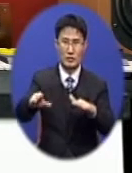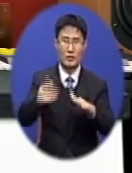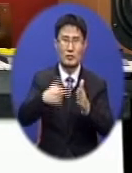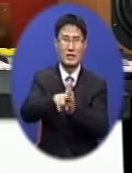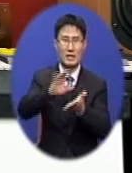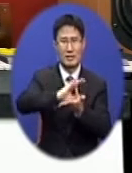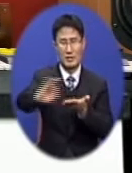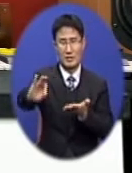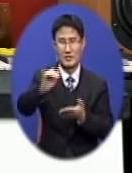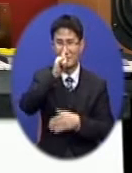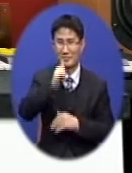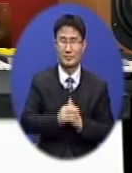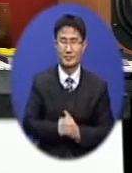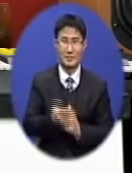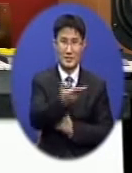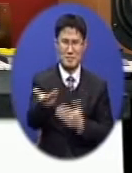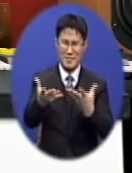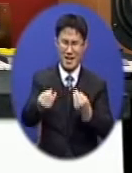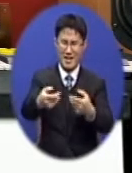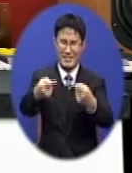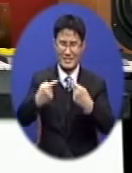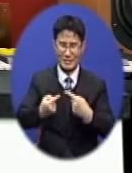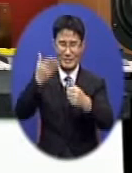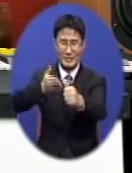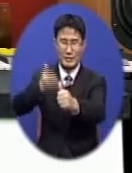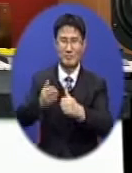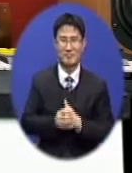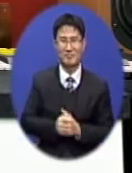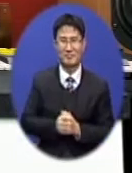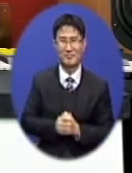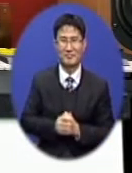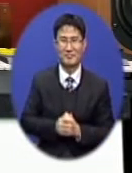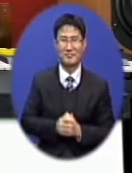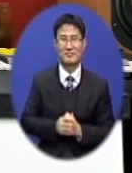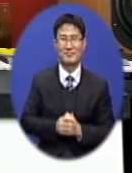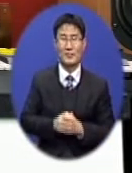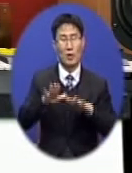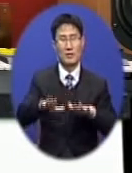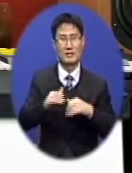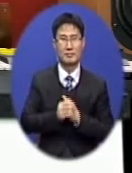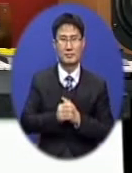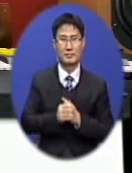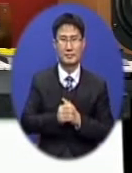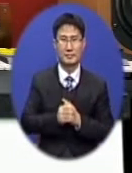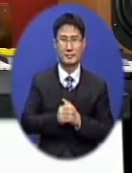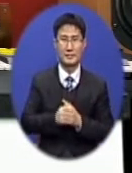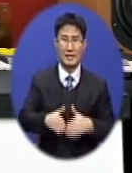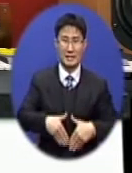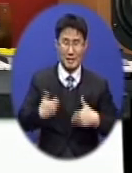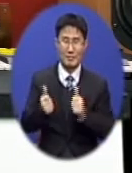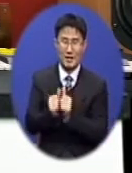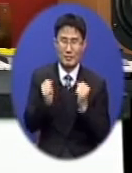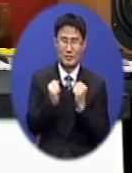쓰이고 있습니다. 네. 시청자분들 많이 좀 참여를 해주세요. 그래요. 네. 아, 오늘 남남북녀가